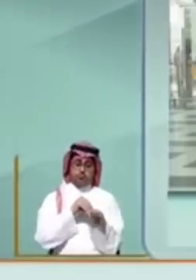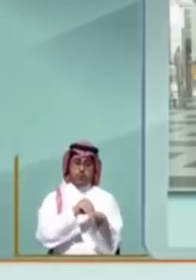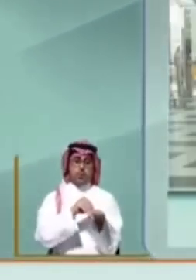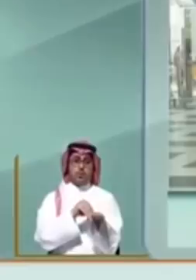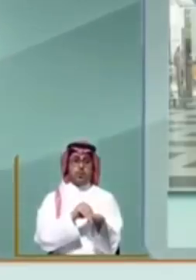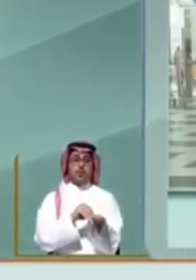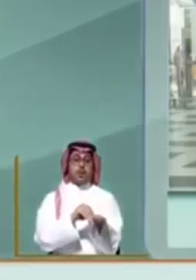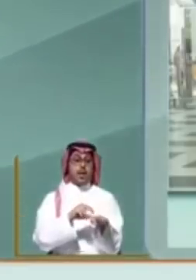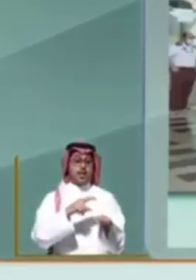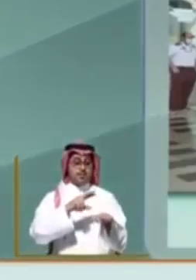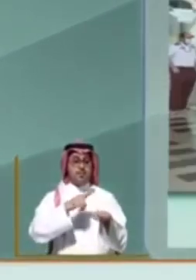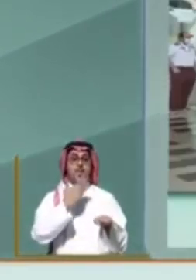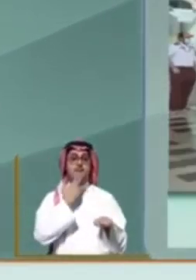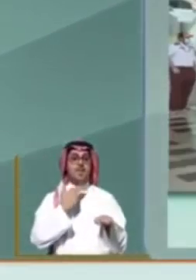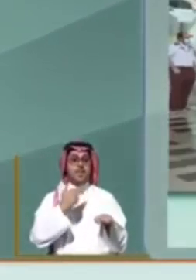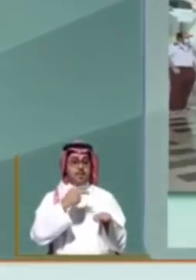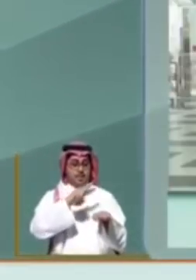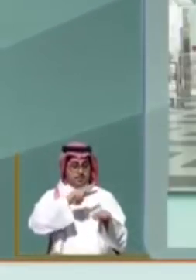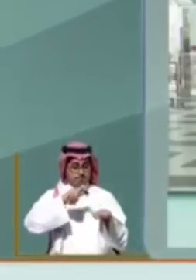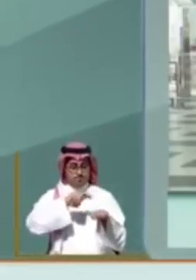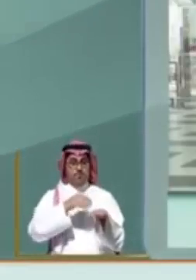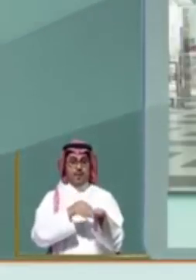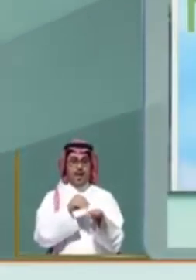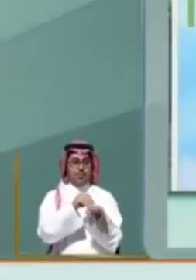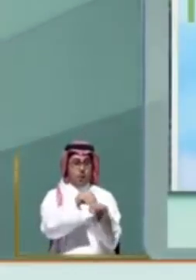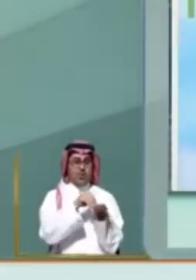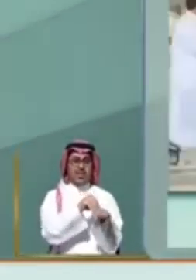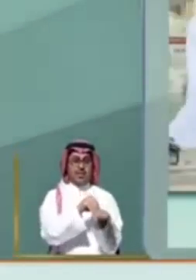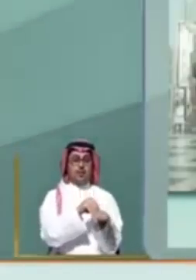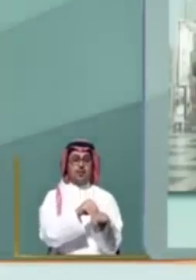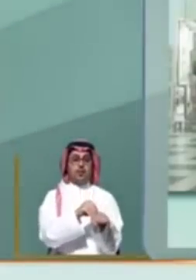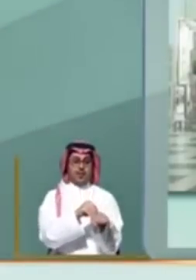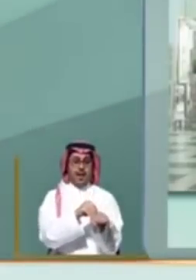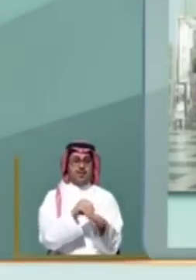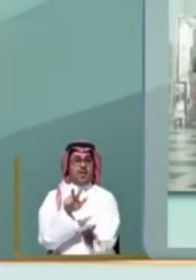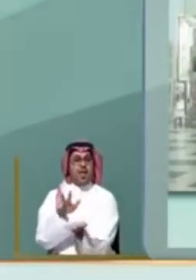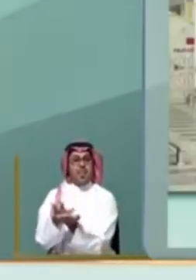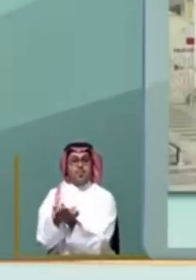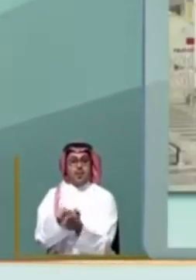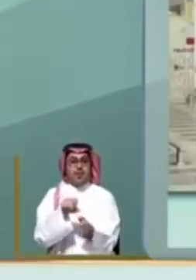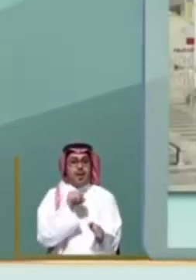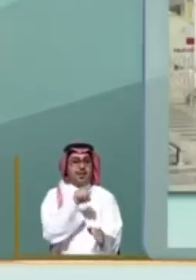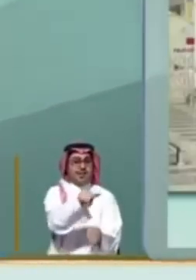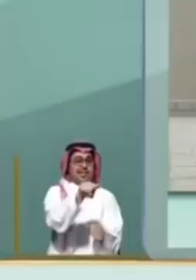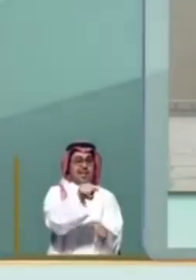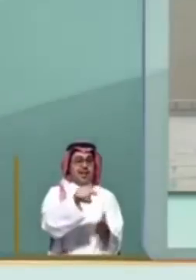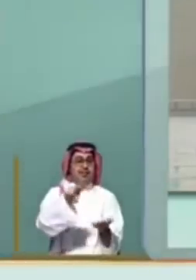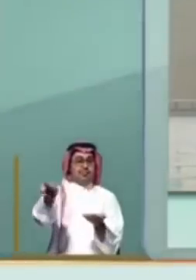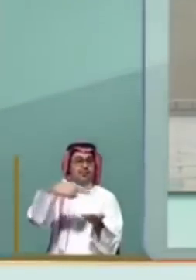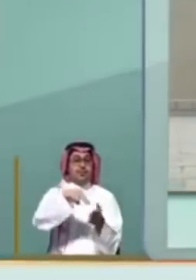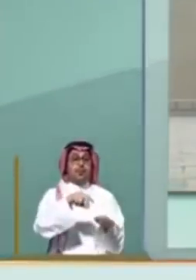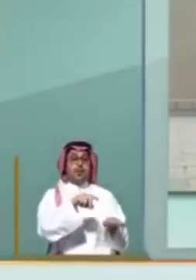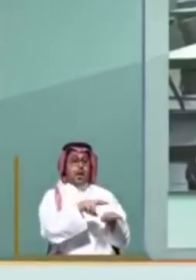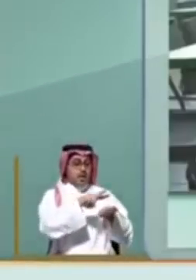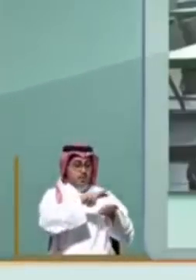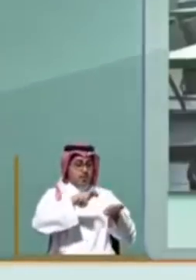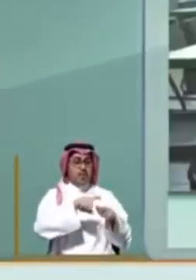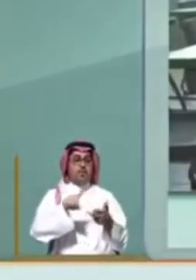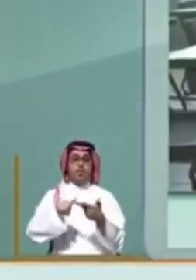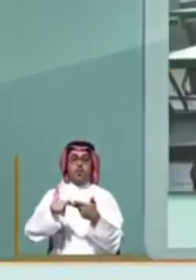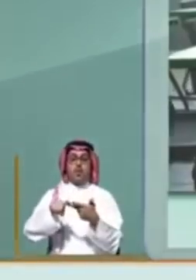سيارة الطلبات للتأكد من تطبيق كافة الإجراءات الاحترازية عليهم، أو كذلك في الأسواق الخضار